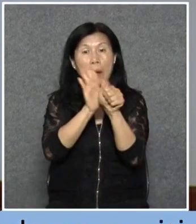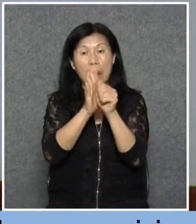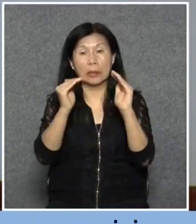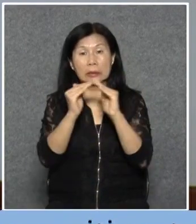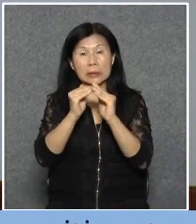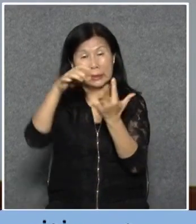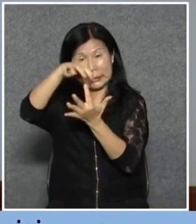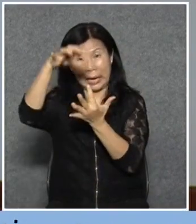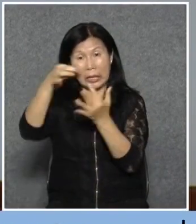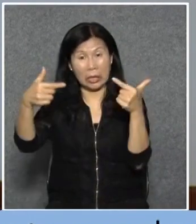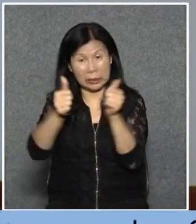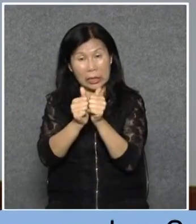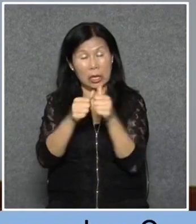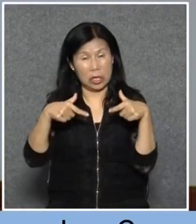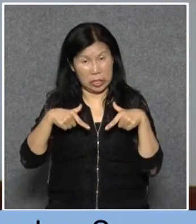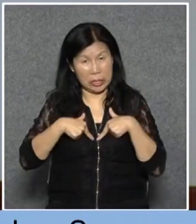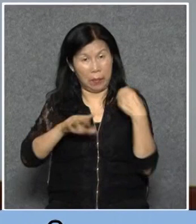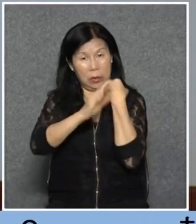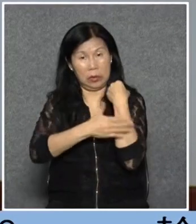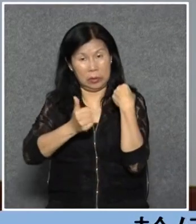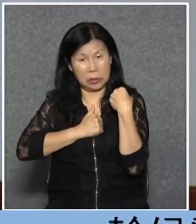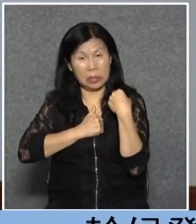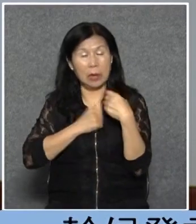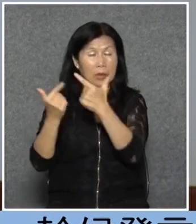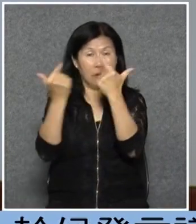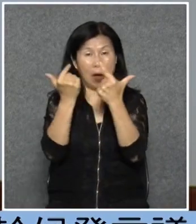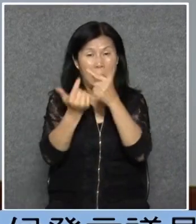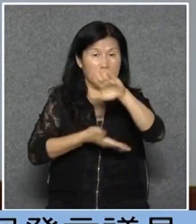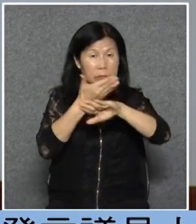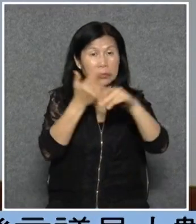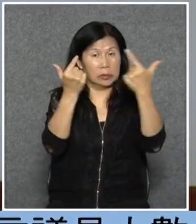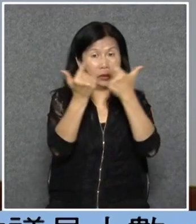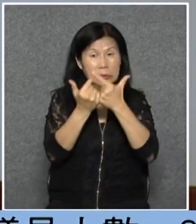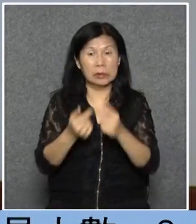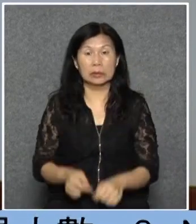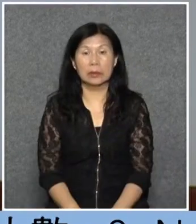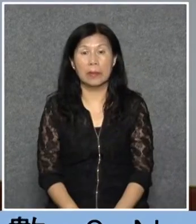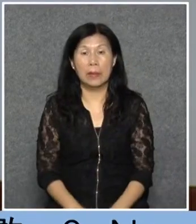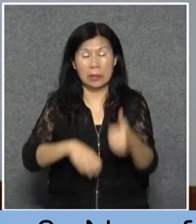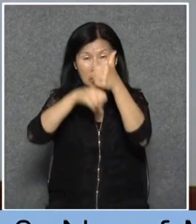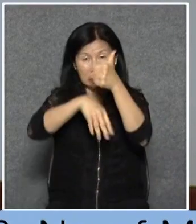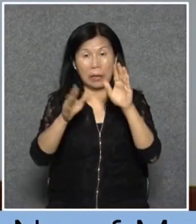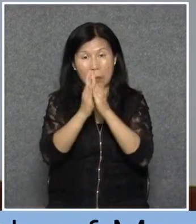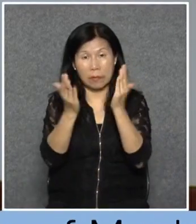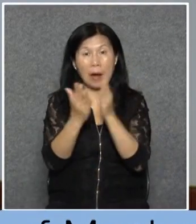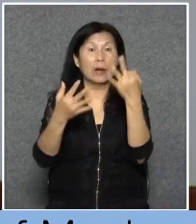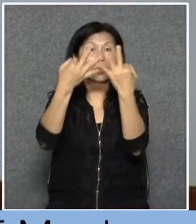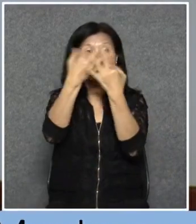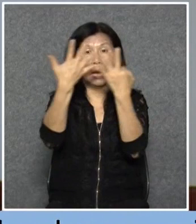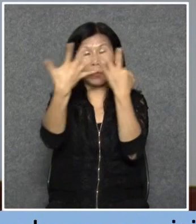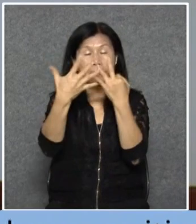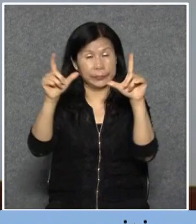到一個佢認為合適嘅律師咧，係可以上訴嘅。咁我就讀基本嘅第35条解釋俾佢